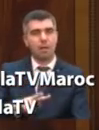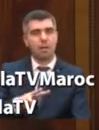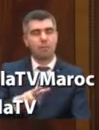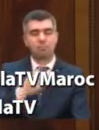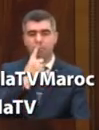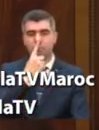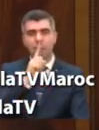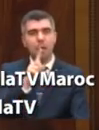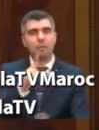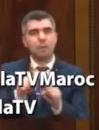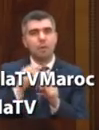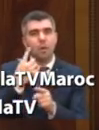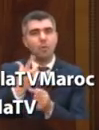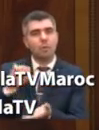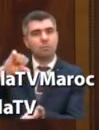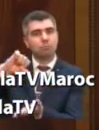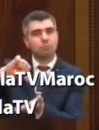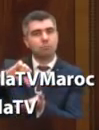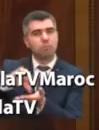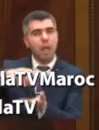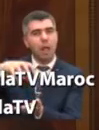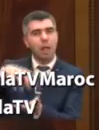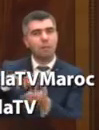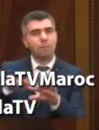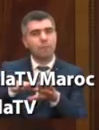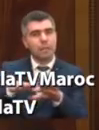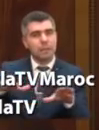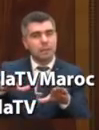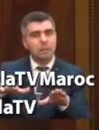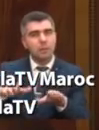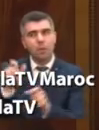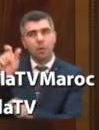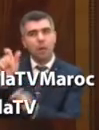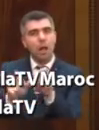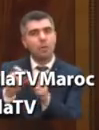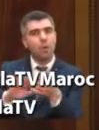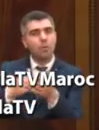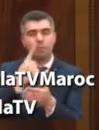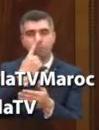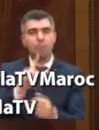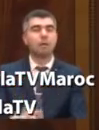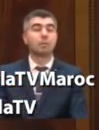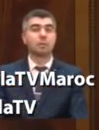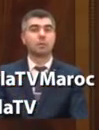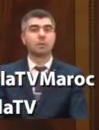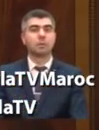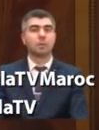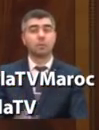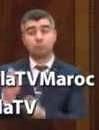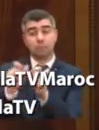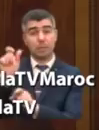على فلسطين أرضاً وإنساناً، وما يتعرض له أبناء فلسطين العزل